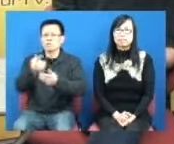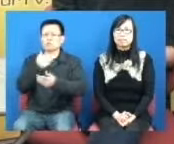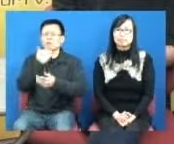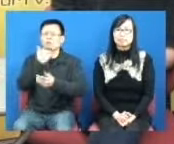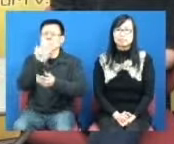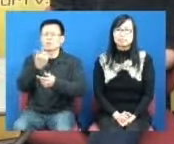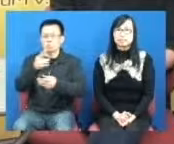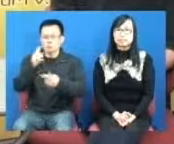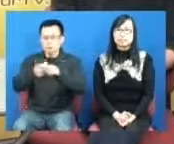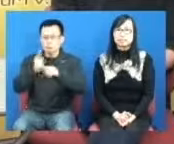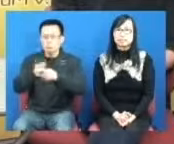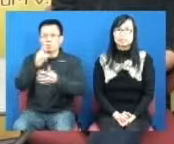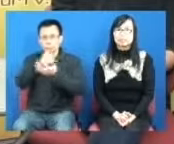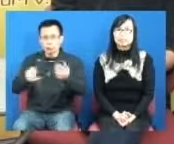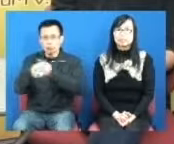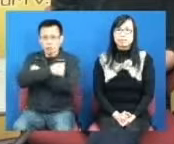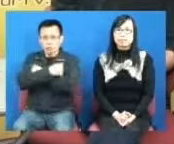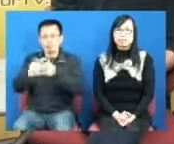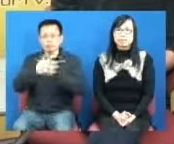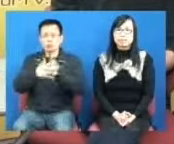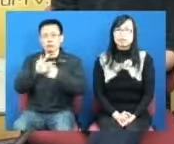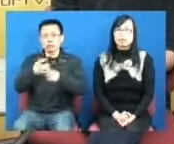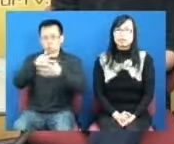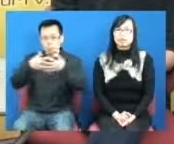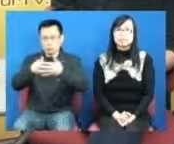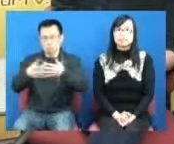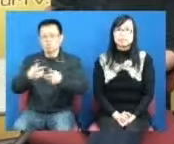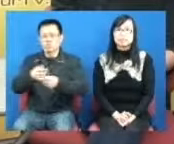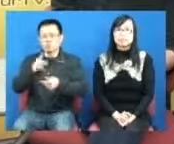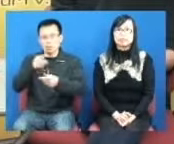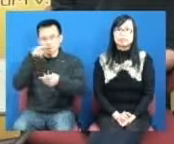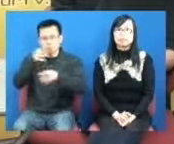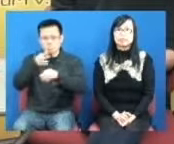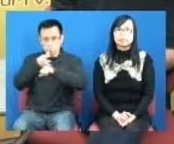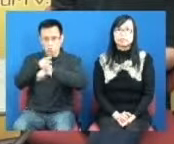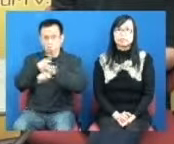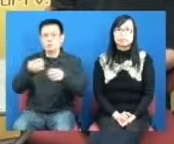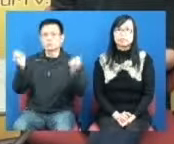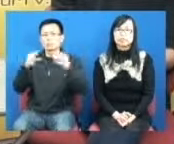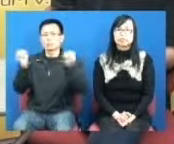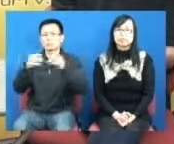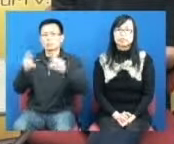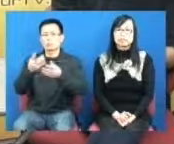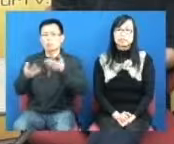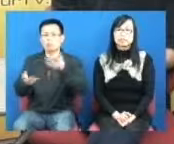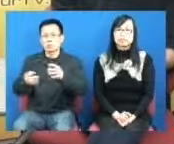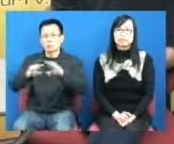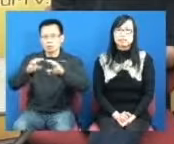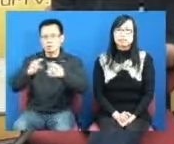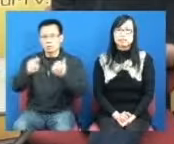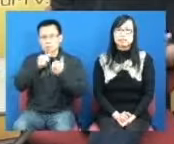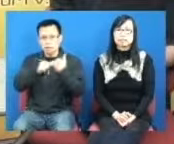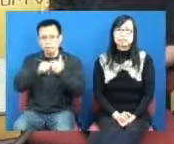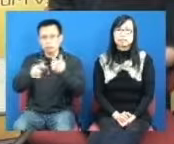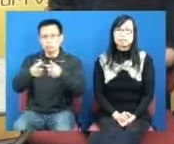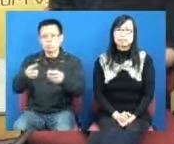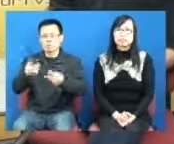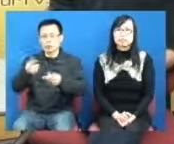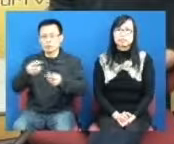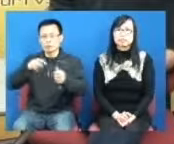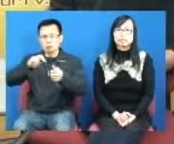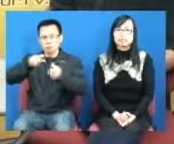保障退休的制度其實我們見到社會有討論或者議會都甚至動議說要全面獲得強積